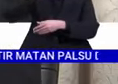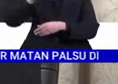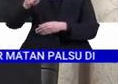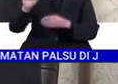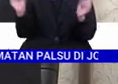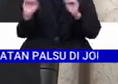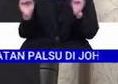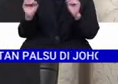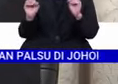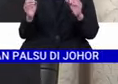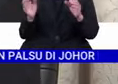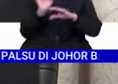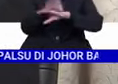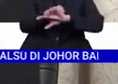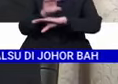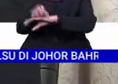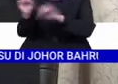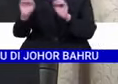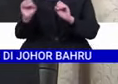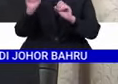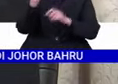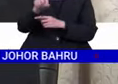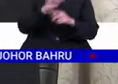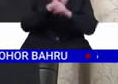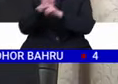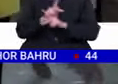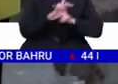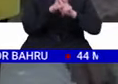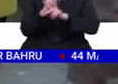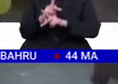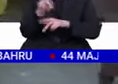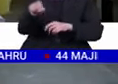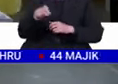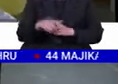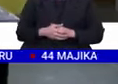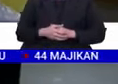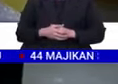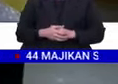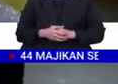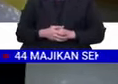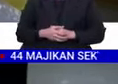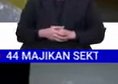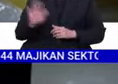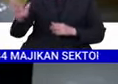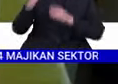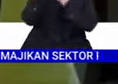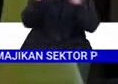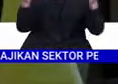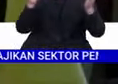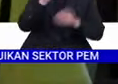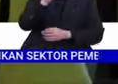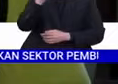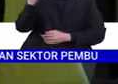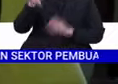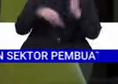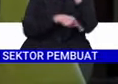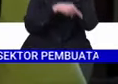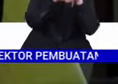mendesak sebaiknya bagi saya berhati-hati sedikit dalam soal ini beliau malam kannya kepada Akim